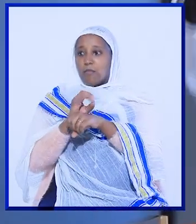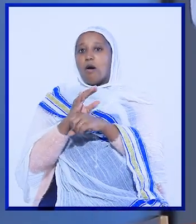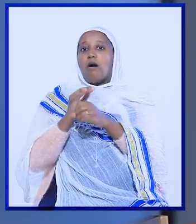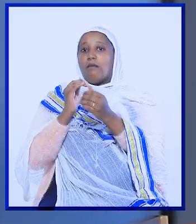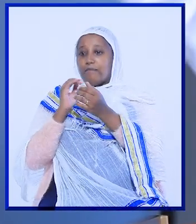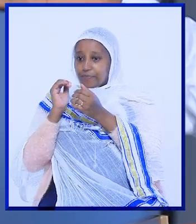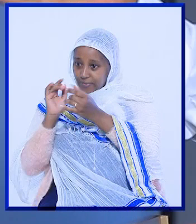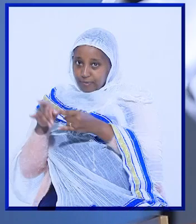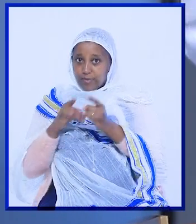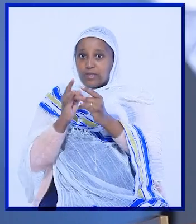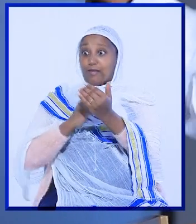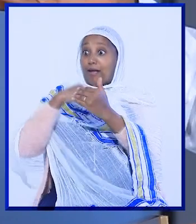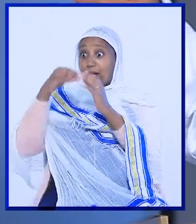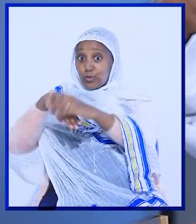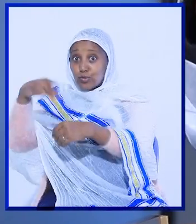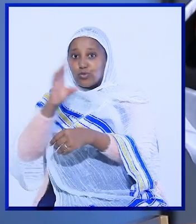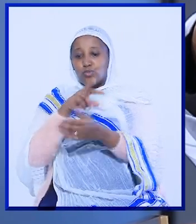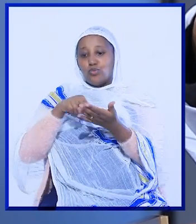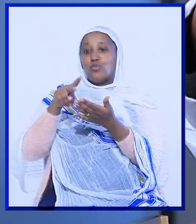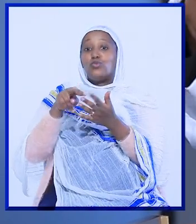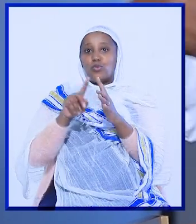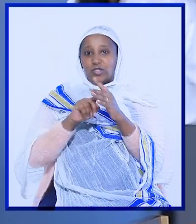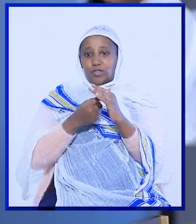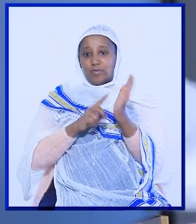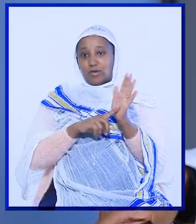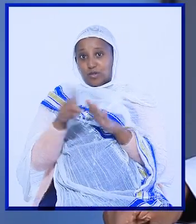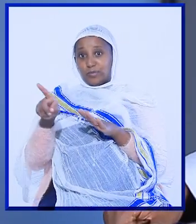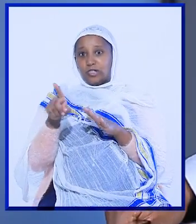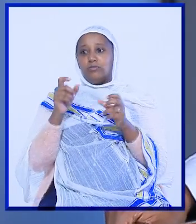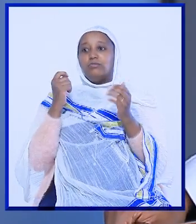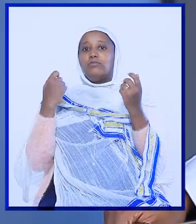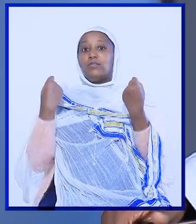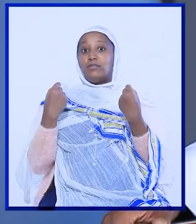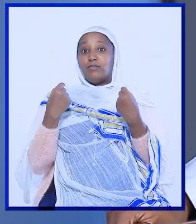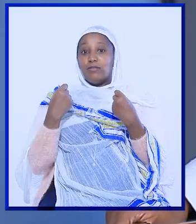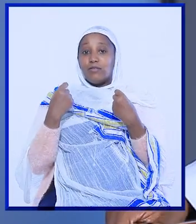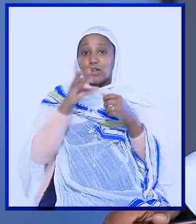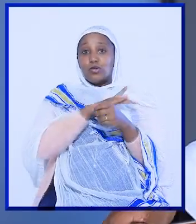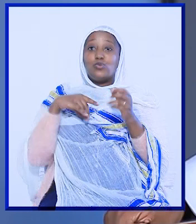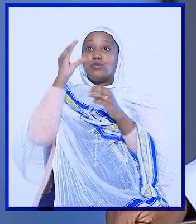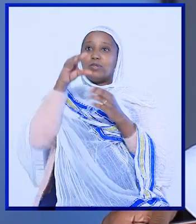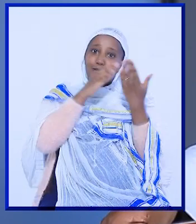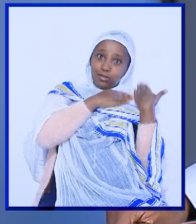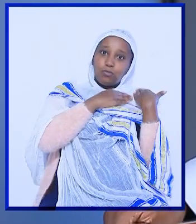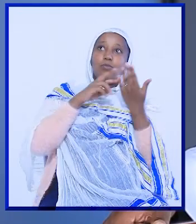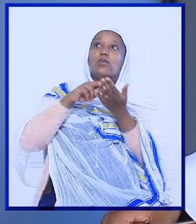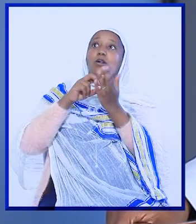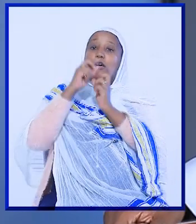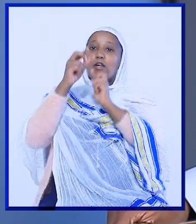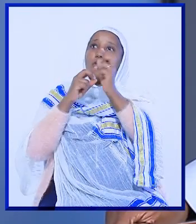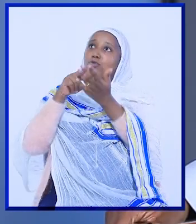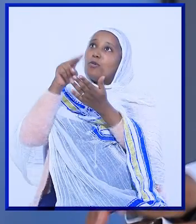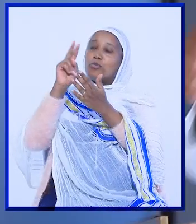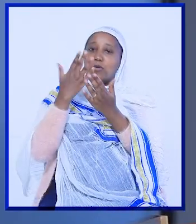መከራ በግንብ በኩል አዘልለውት ቅዱስ ጴጥሮስ ጉዞ ሲጀምር ወደ መሸሽ ድንገት ክርስቶስ መስቀል እንደተሸከመ